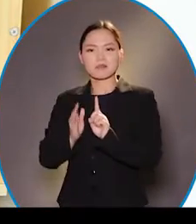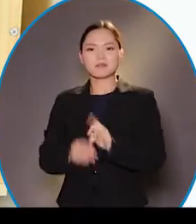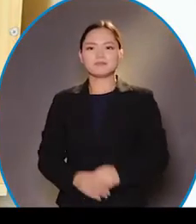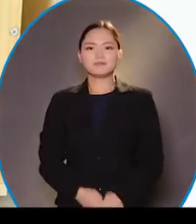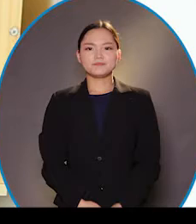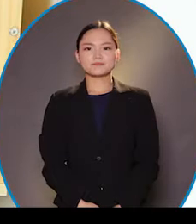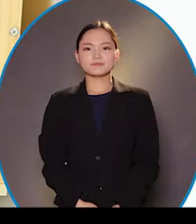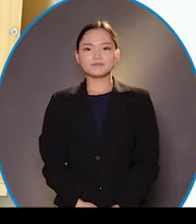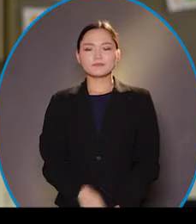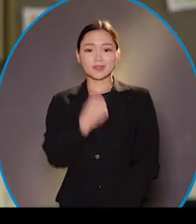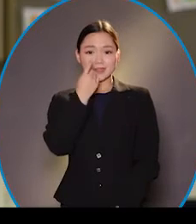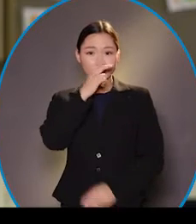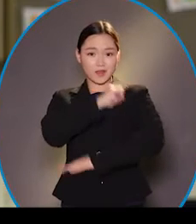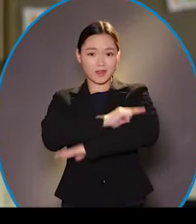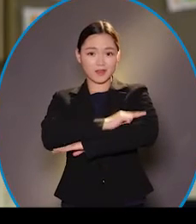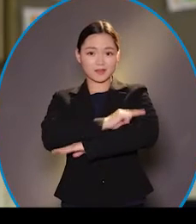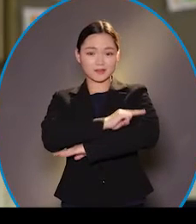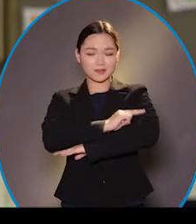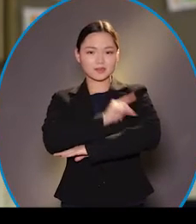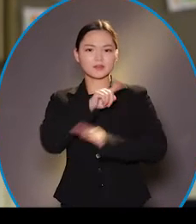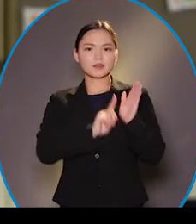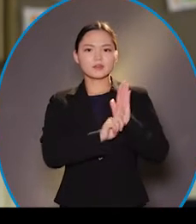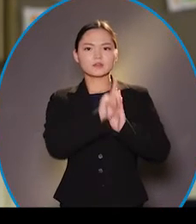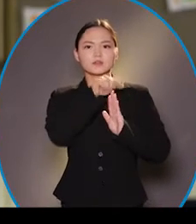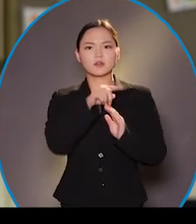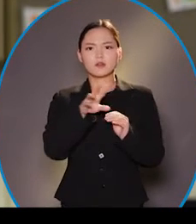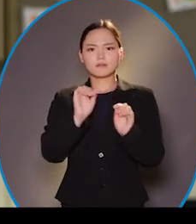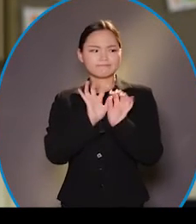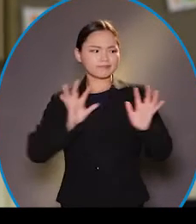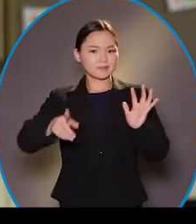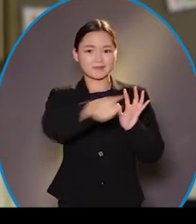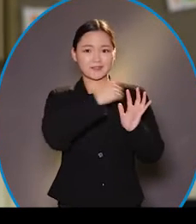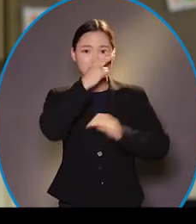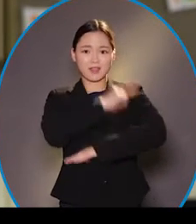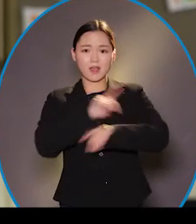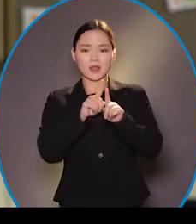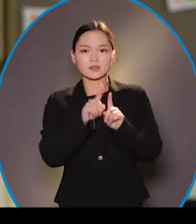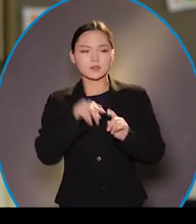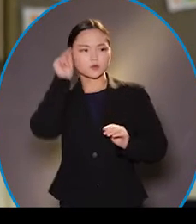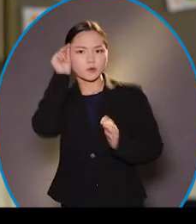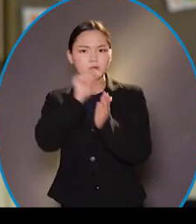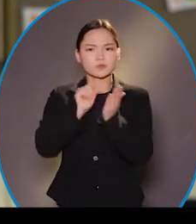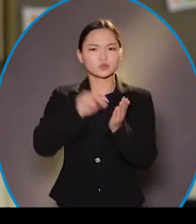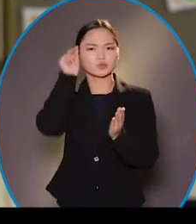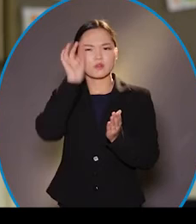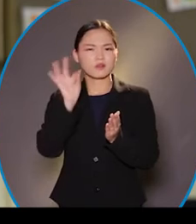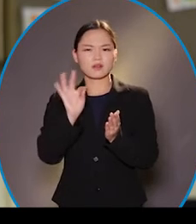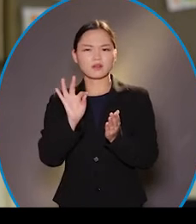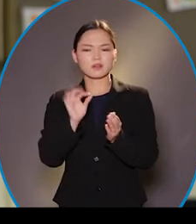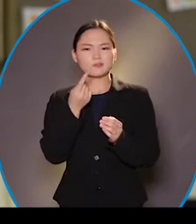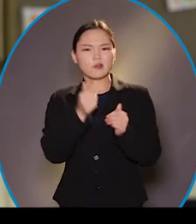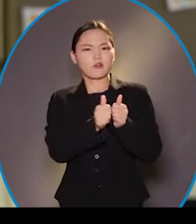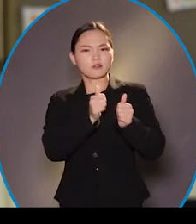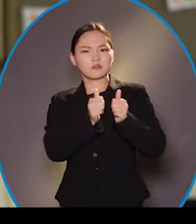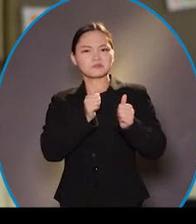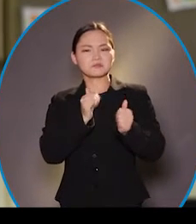Нэгдүгээр ангидаа бол яг нөгөө босод ангийнхантайгаа зэрэгцэж уншиж бичиж бол сураагүй мэдээж бас